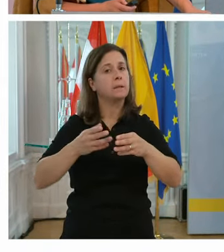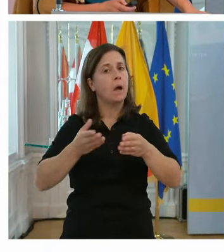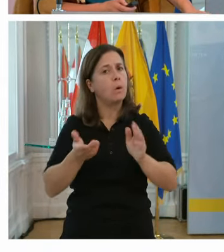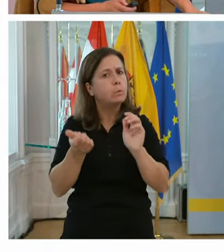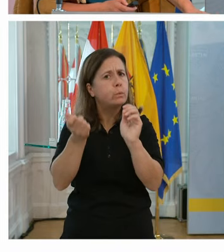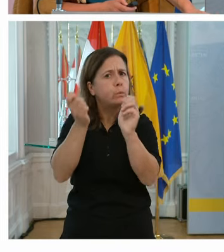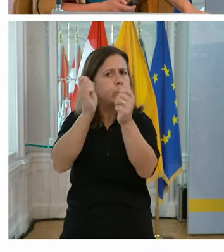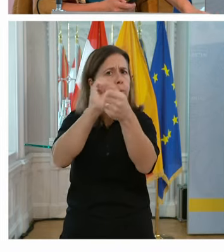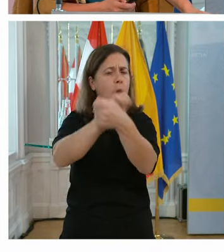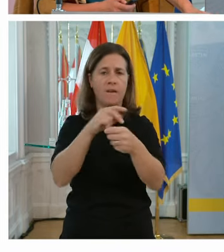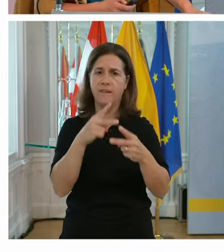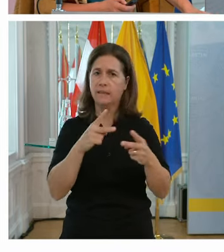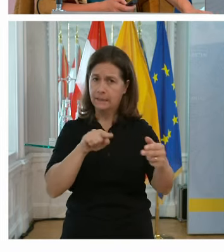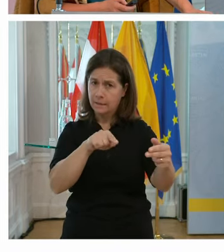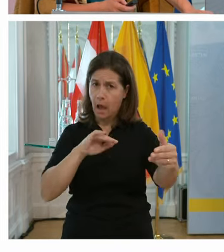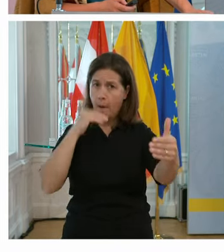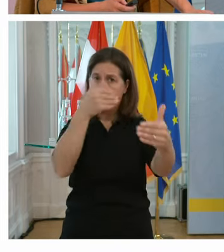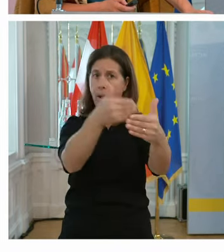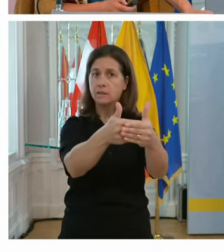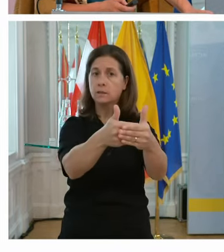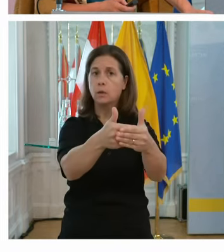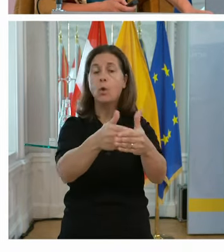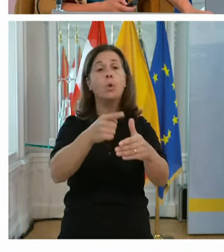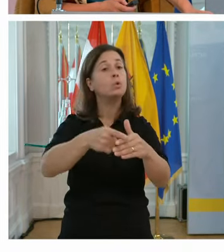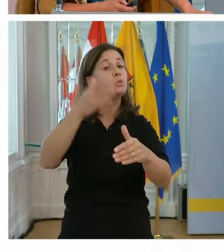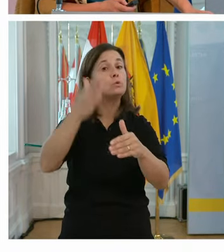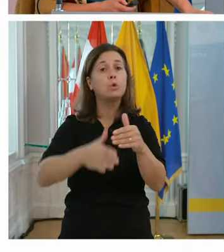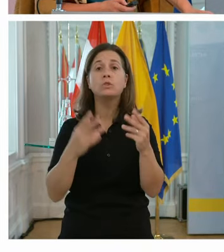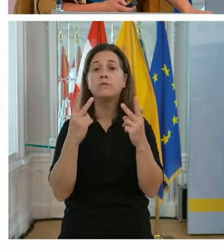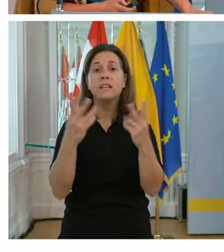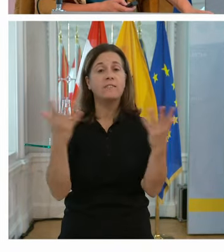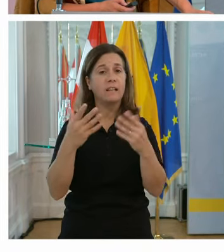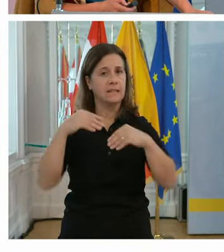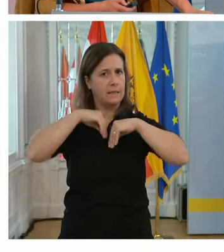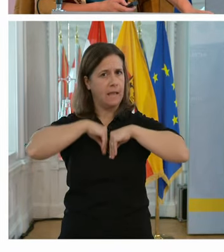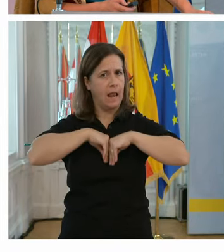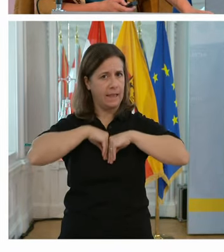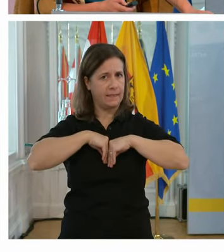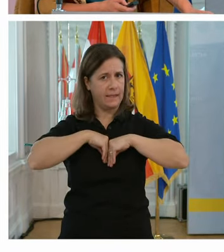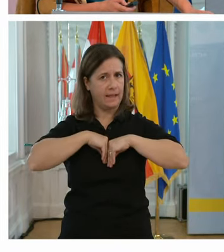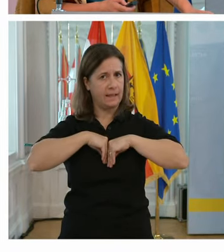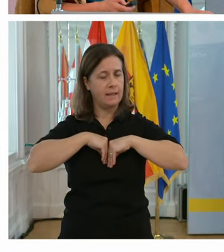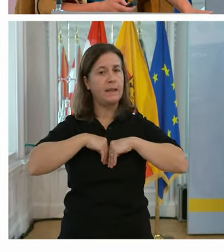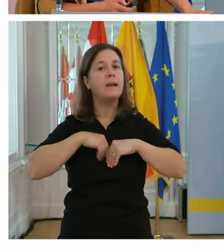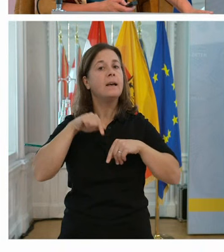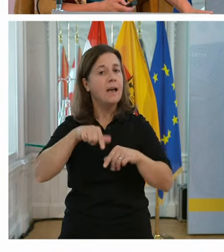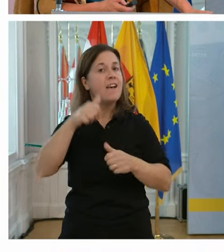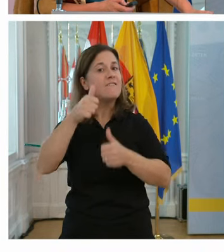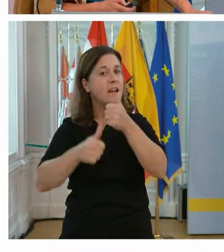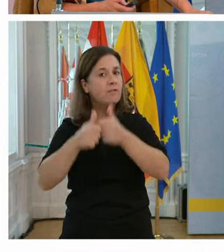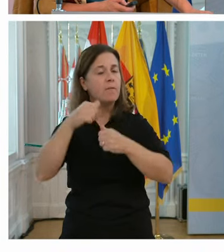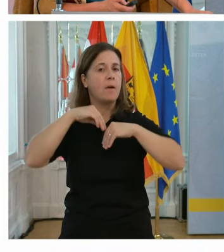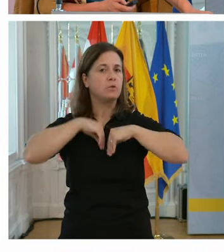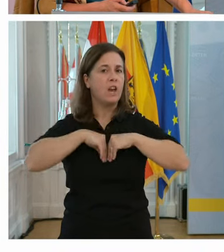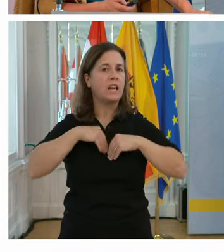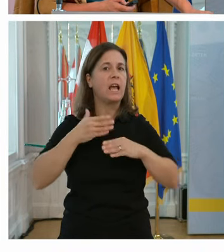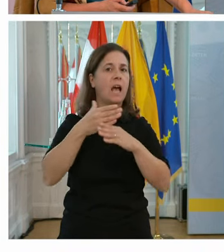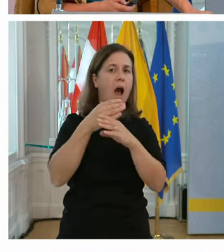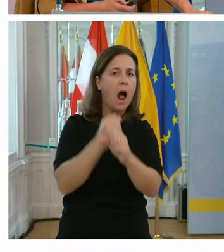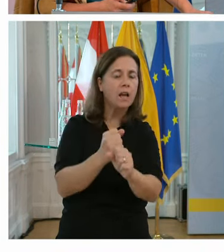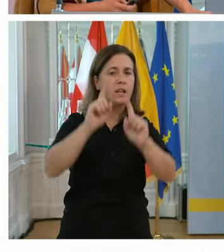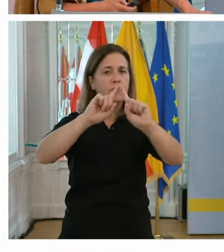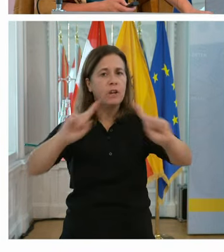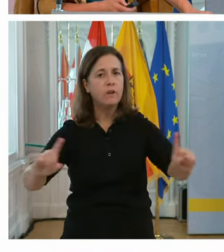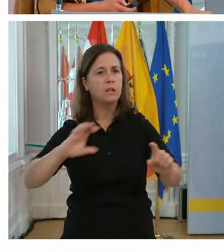Und schlussendlich geht es um die Talente. Und entsprechend Wettbewerbsfähigkeit, Nachhaltigkeit, Vielfalt